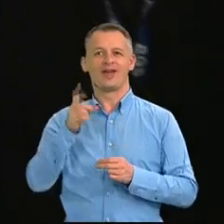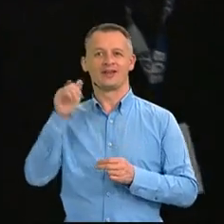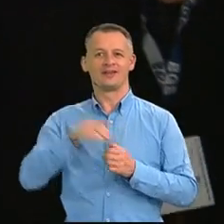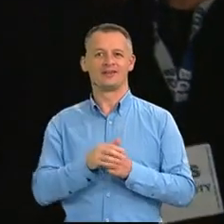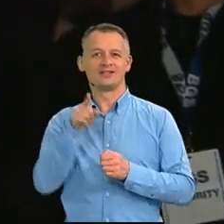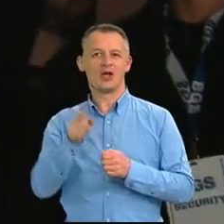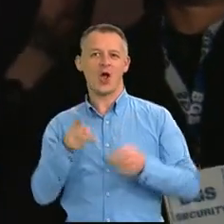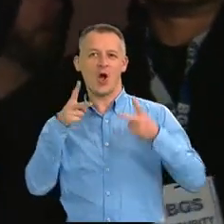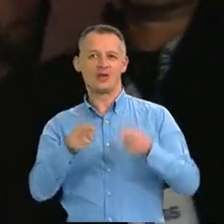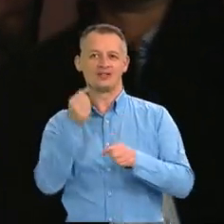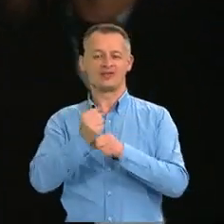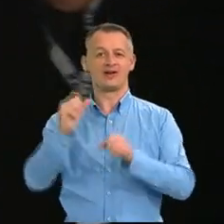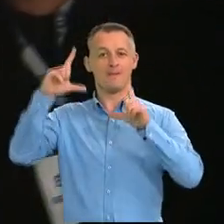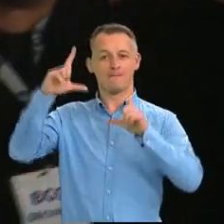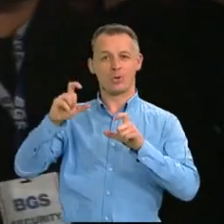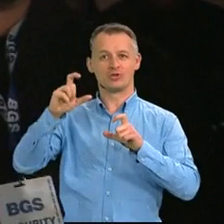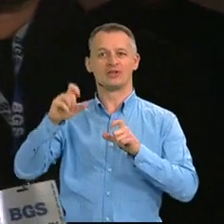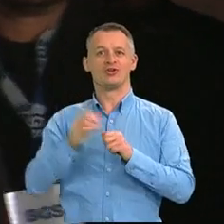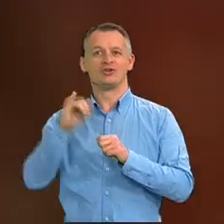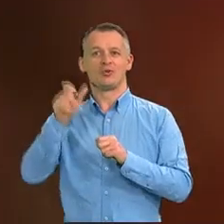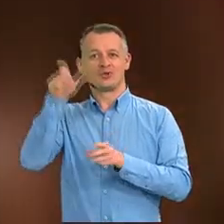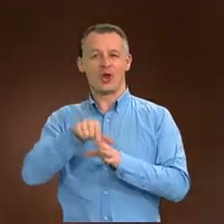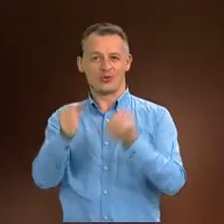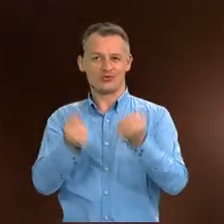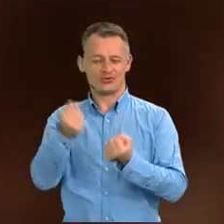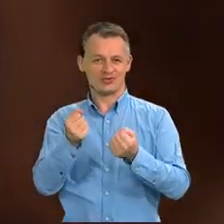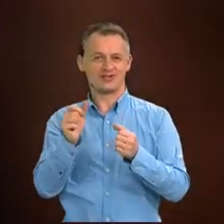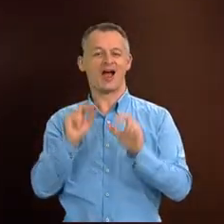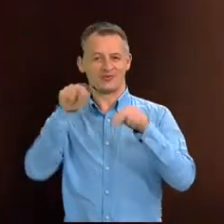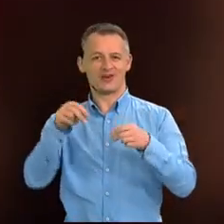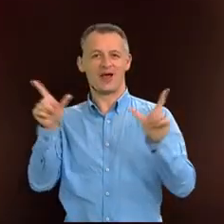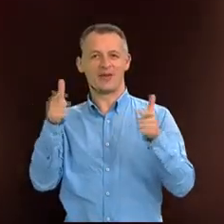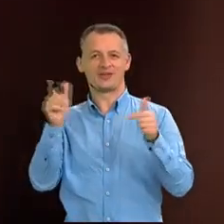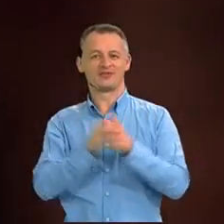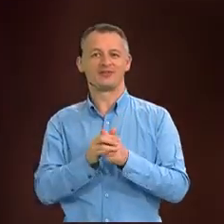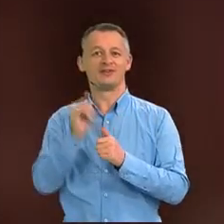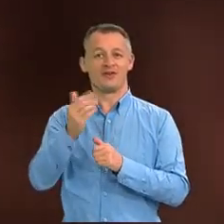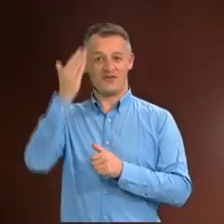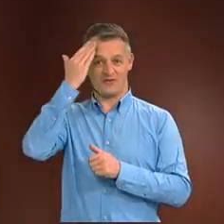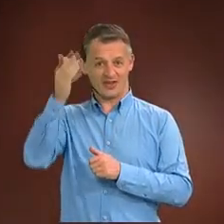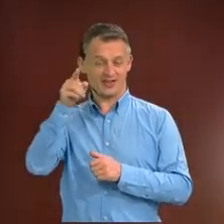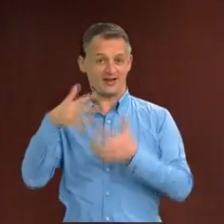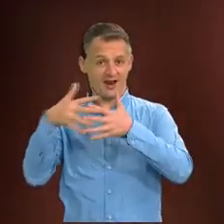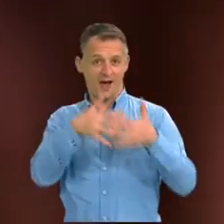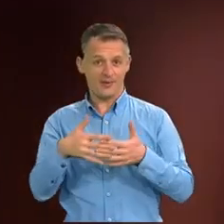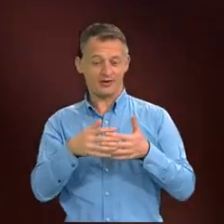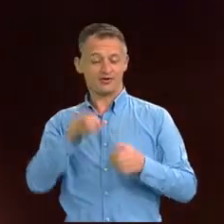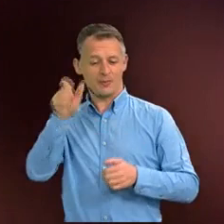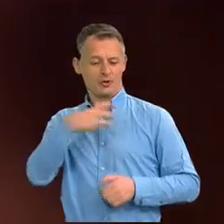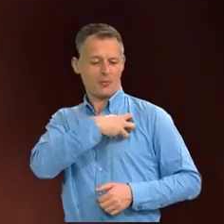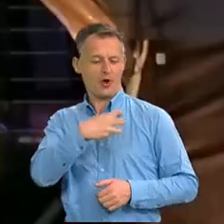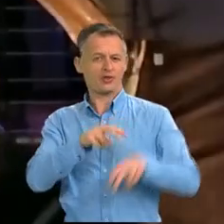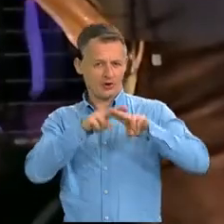oprit să facă poze și cu șoferul care l-a condus la petrecere. La restaurantul din Bran, vedetele de la Hollywood și magnații au stat mai bine de 4